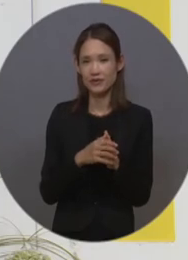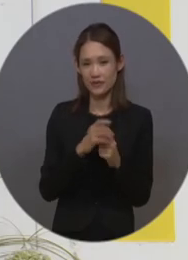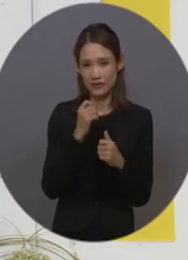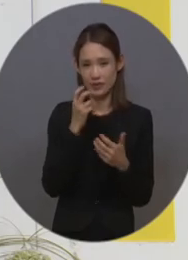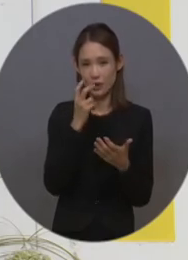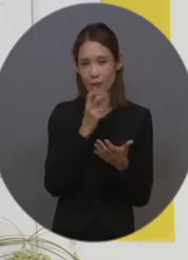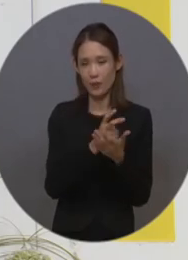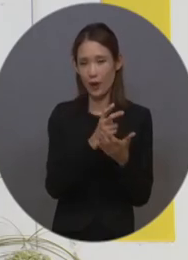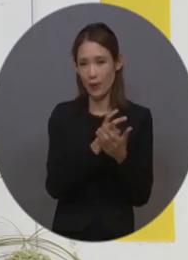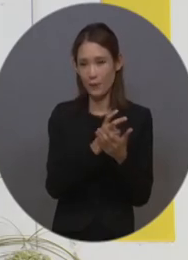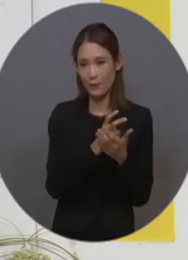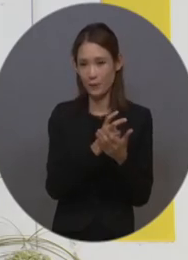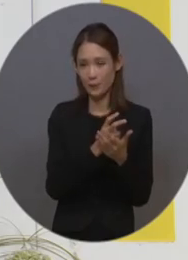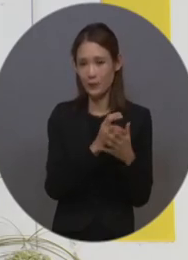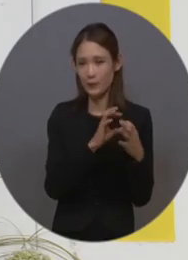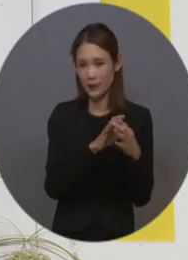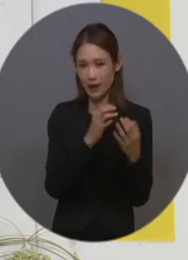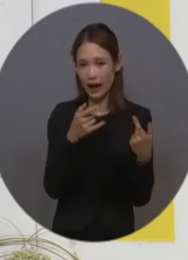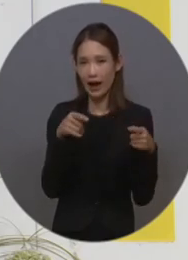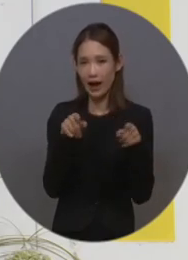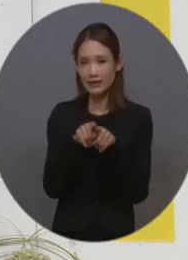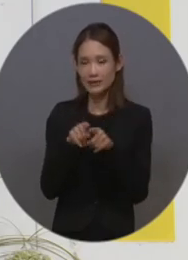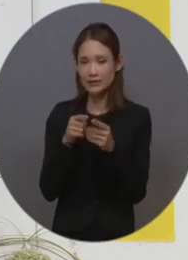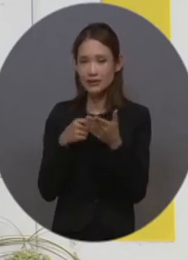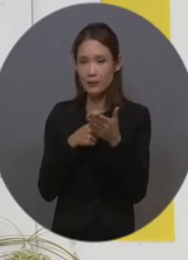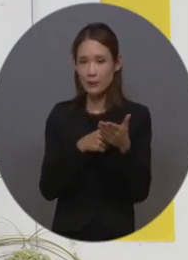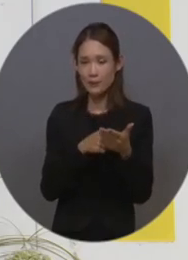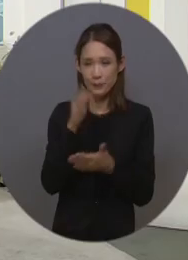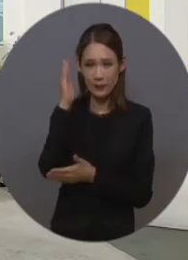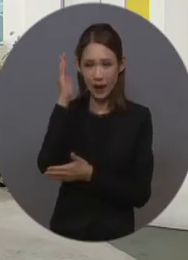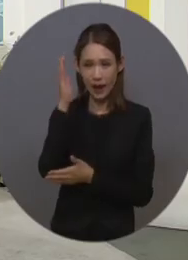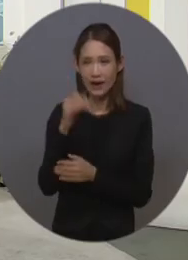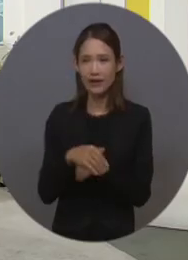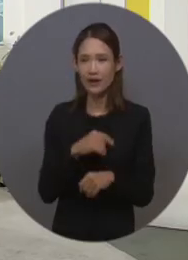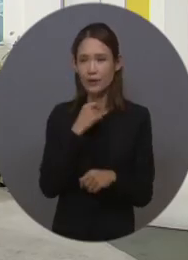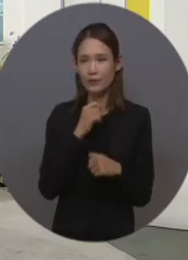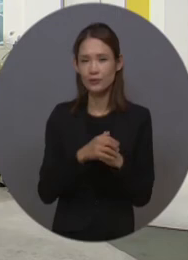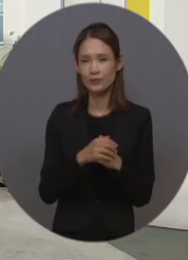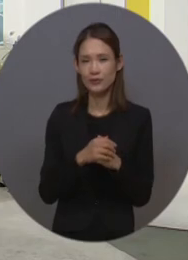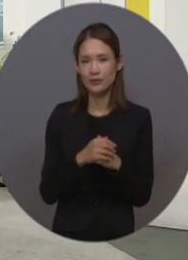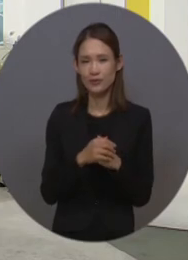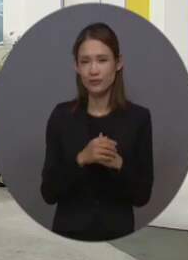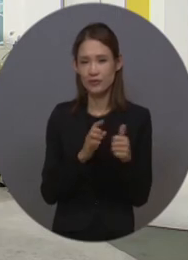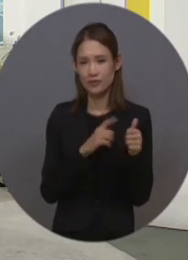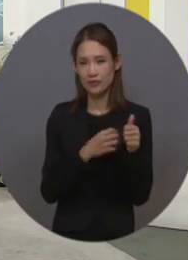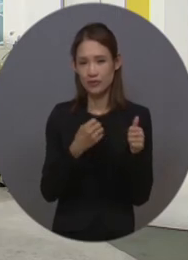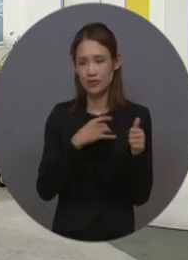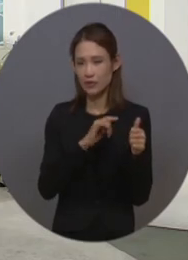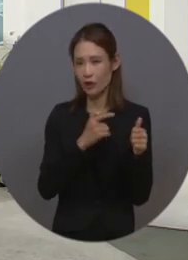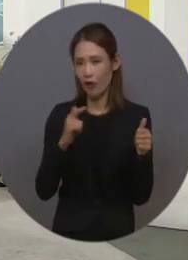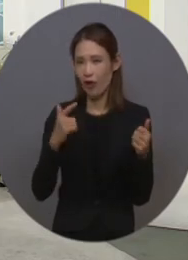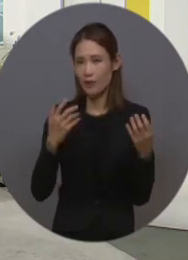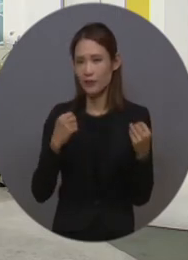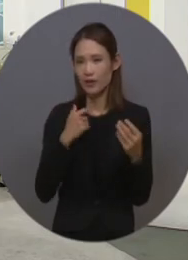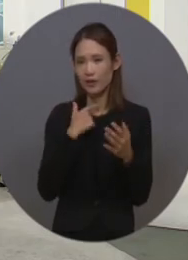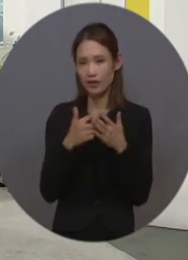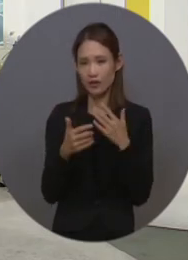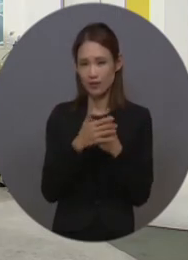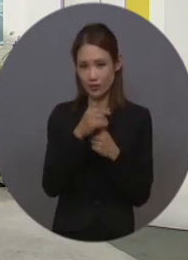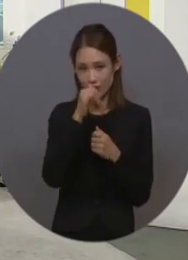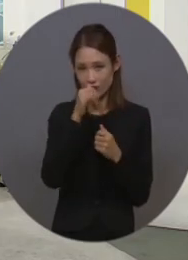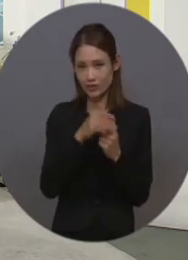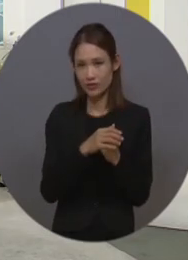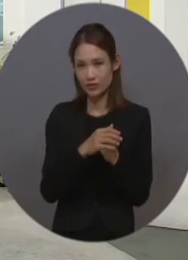좋은 법안이 있으면 같이 공동 발의를 하면 좋겠습니다. 지금 많이 하고 계시잖아요. 네, 그래서 김혜지 의원님 뭐 여러 가지 네. 많이 했습니다. 네. 이런